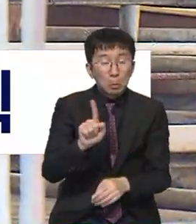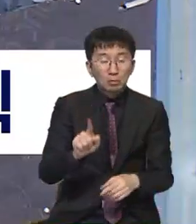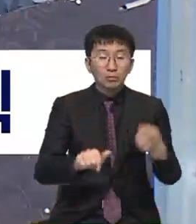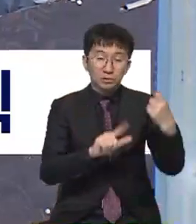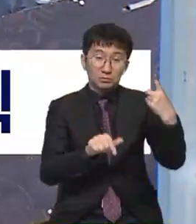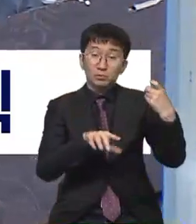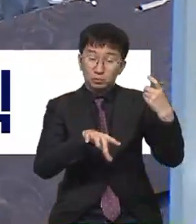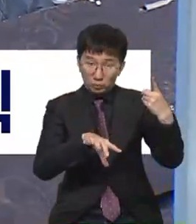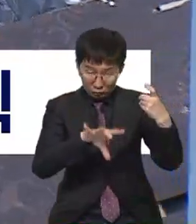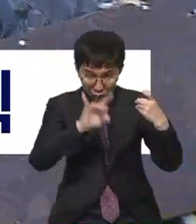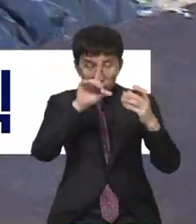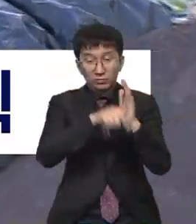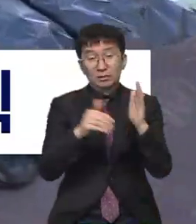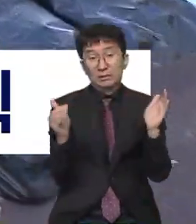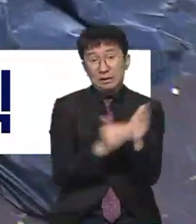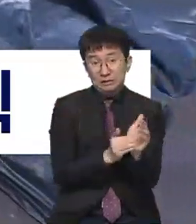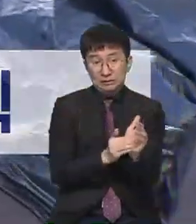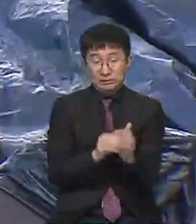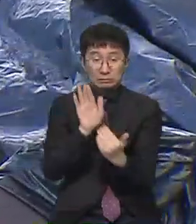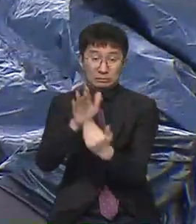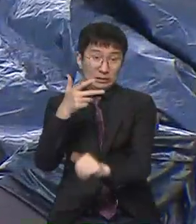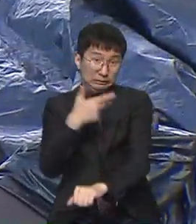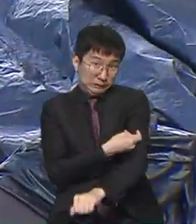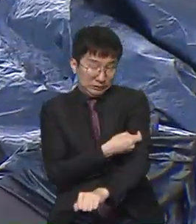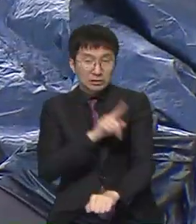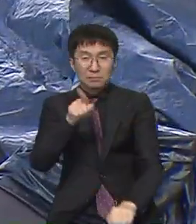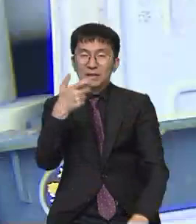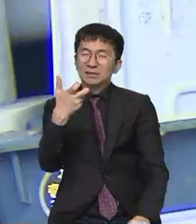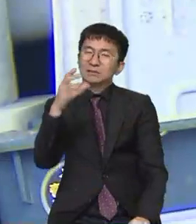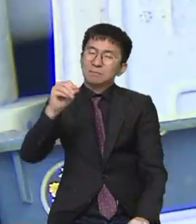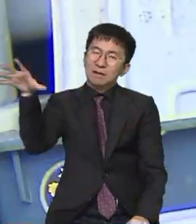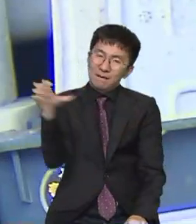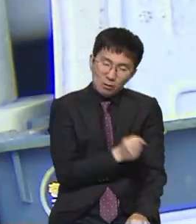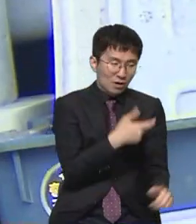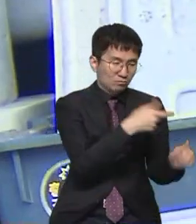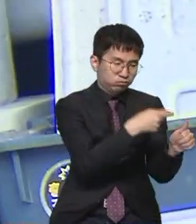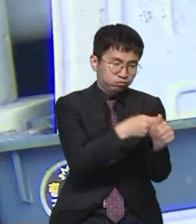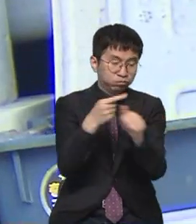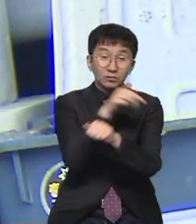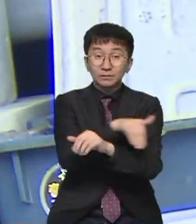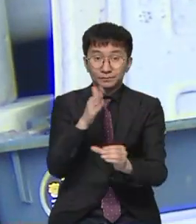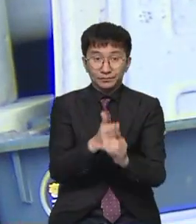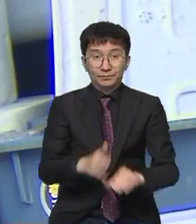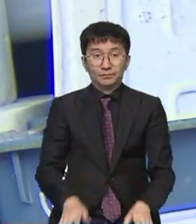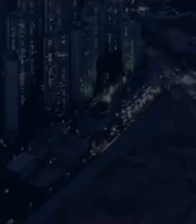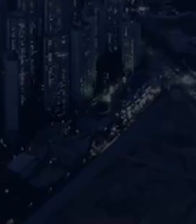백신 170만 두를 추가로 확보할 계획입니다. SBS 김수영입니다.